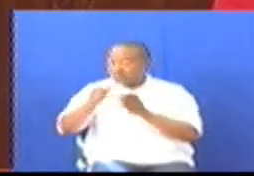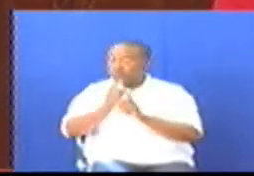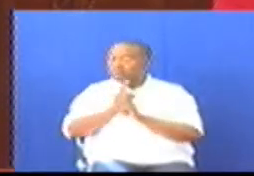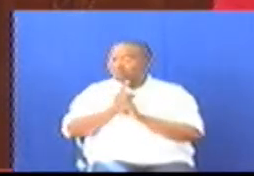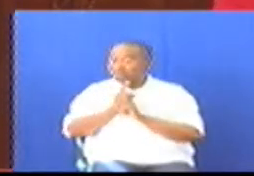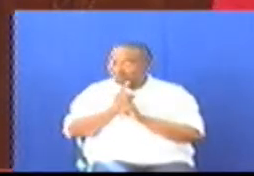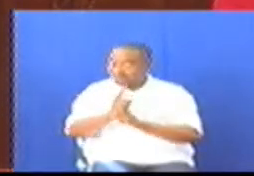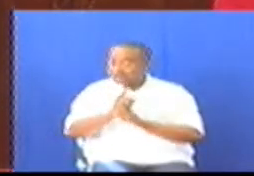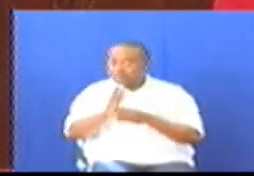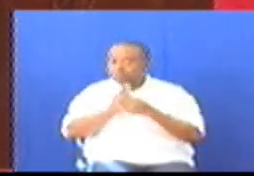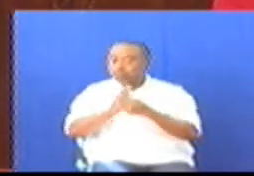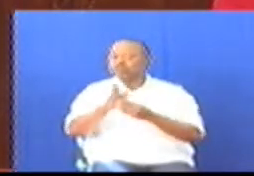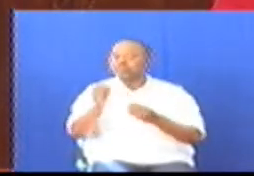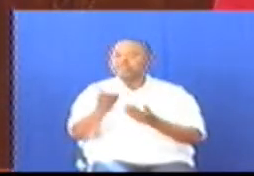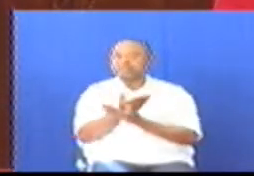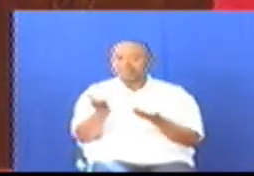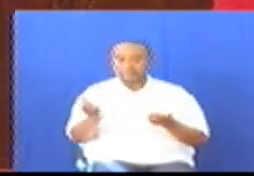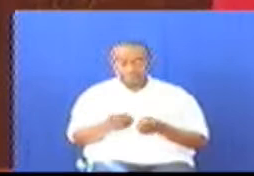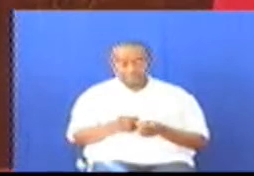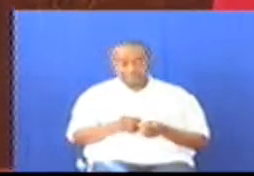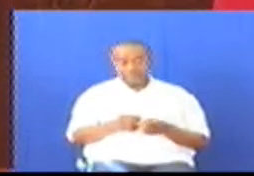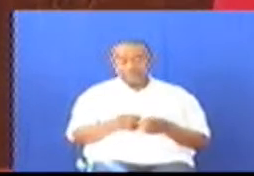limeshalipa bilioni